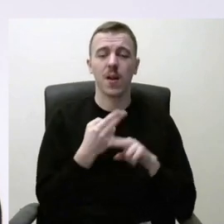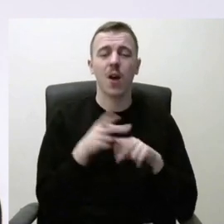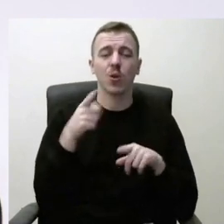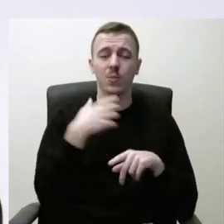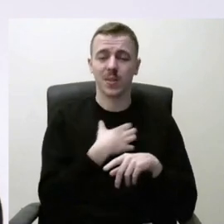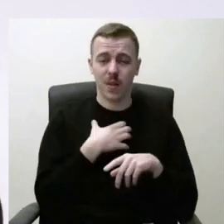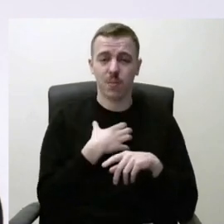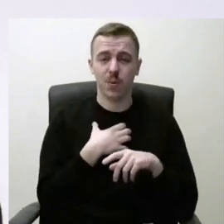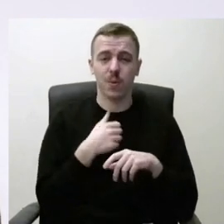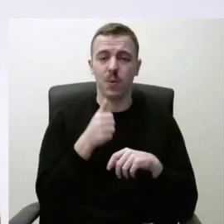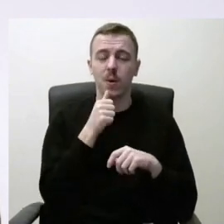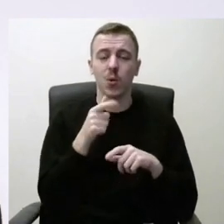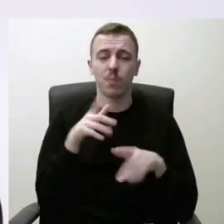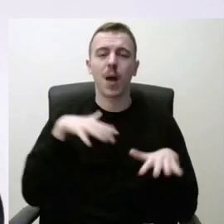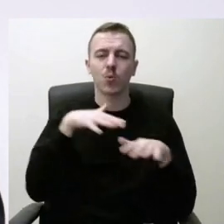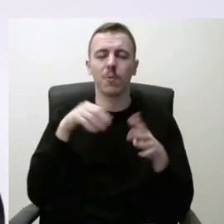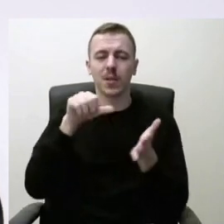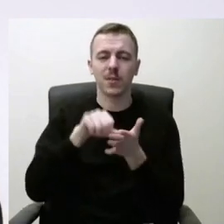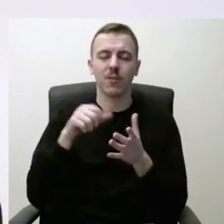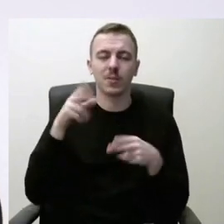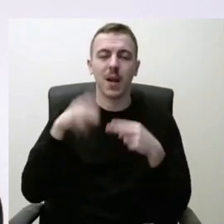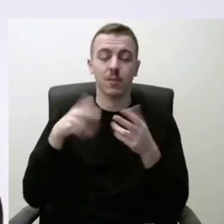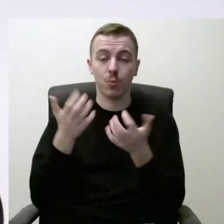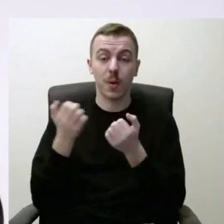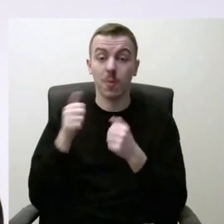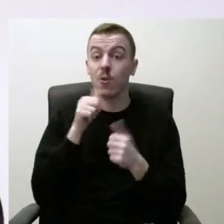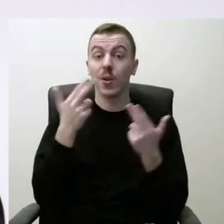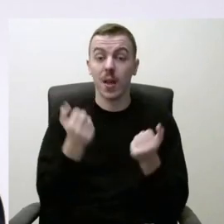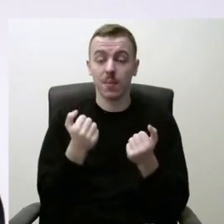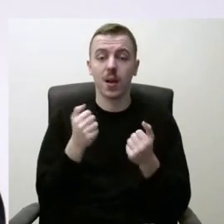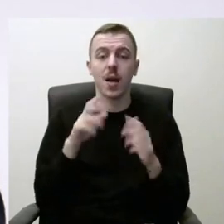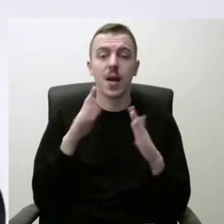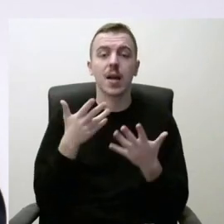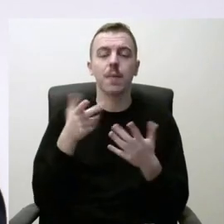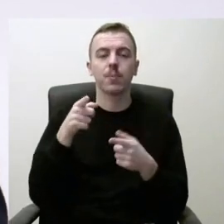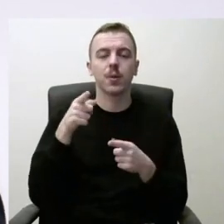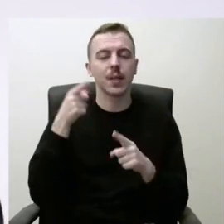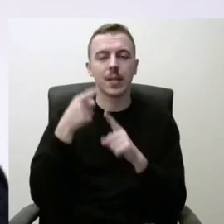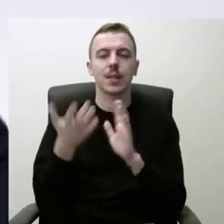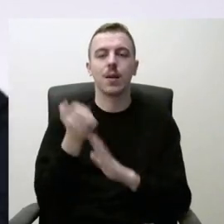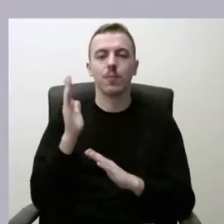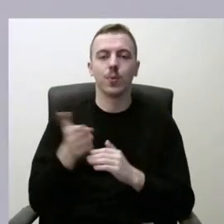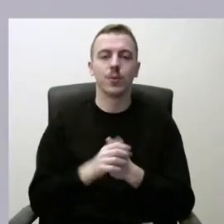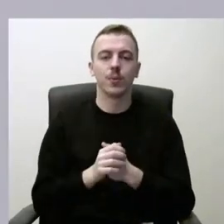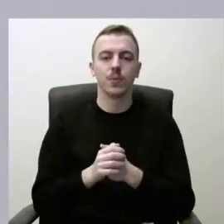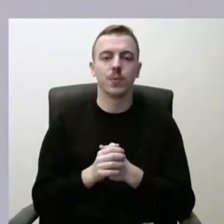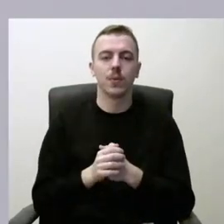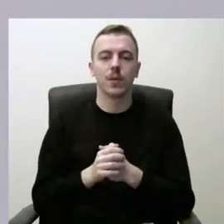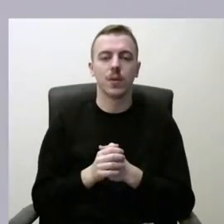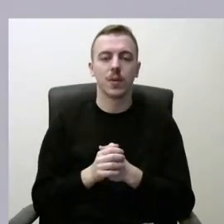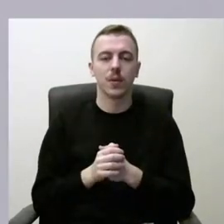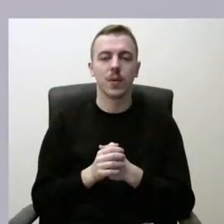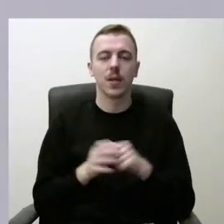bendruomenės dalyvautų sprendimų priėmime? Jei taip, tai kaip ketinate to siekti? Prašau. Ta siekti reikia